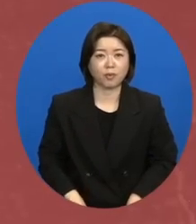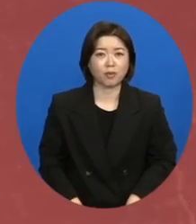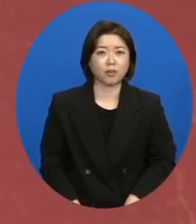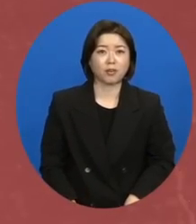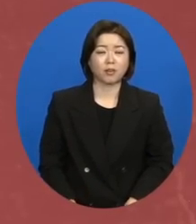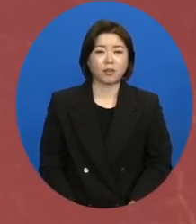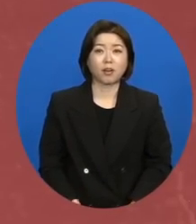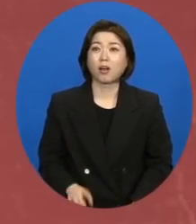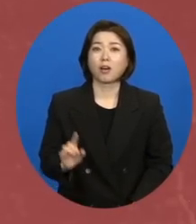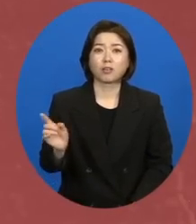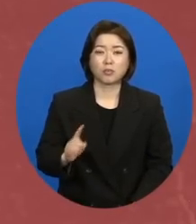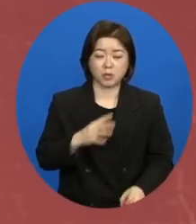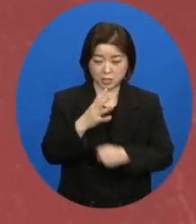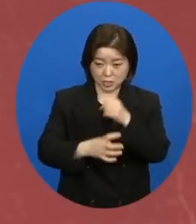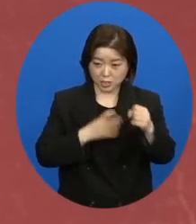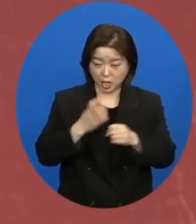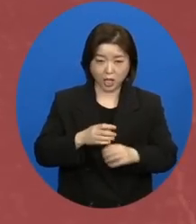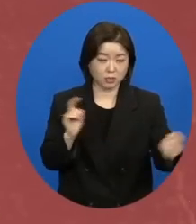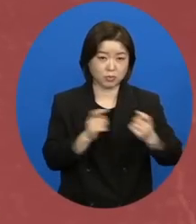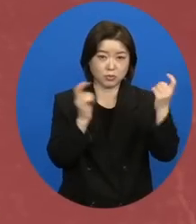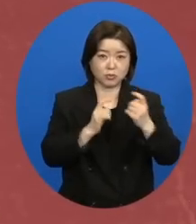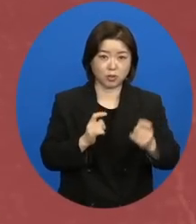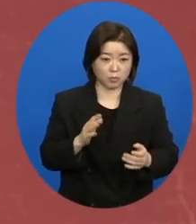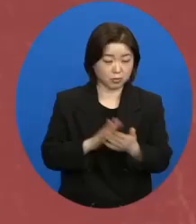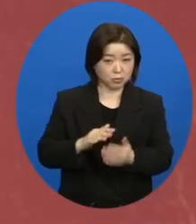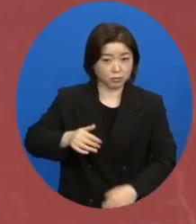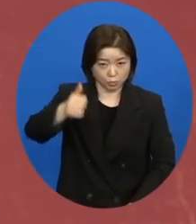그러면 여러분, 40년 싸워도 그게 나아요.